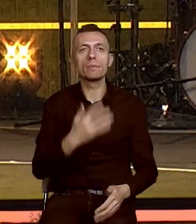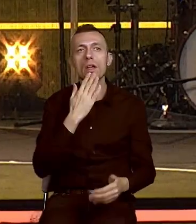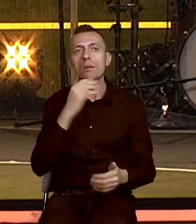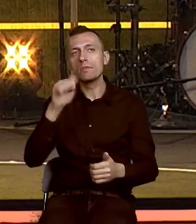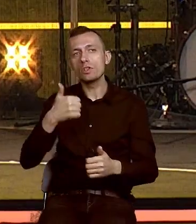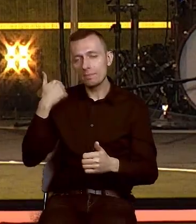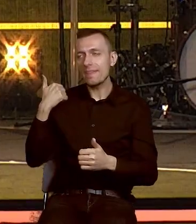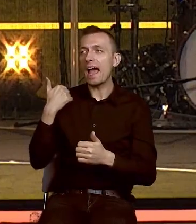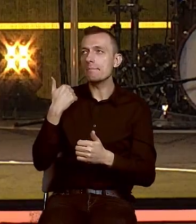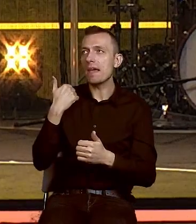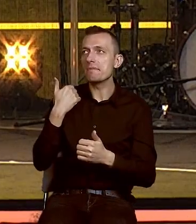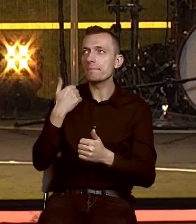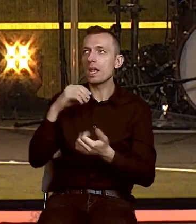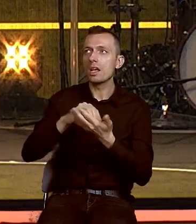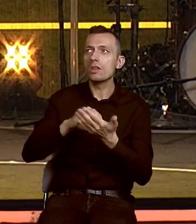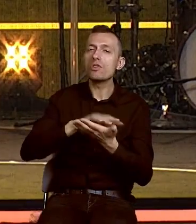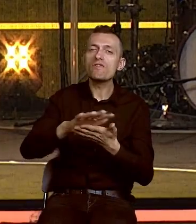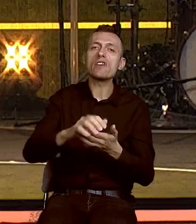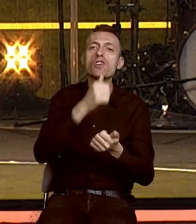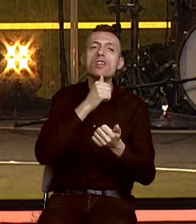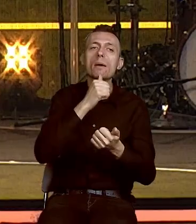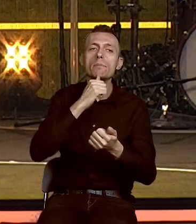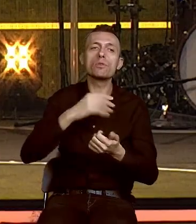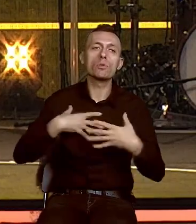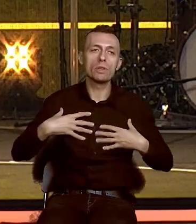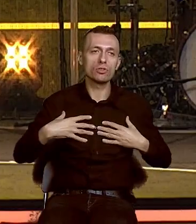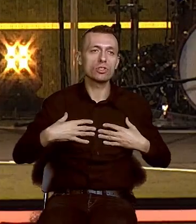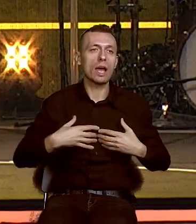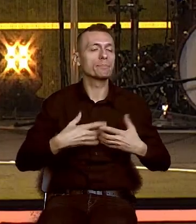prób, ale dzisiaj natomiast będziemy mówić o pokusach.